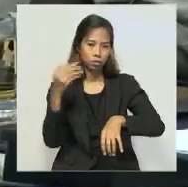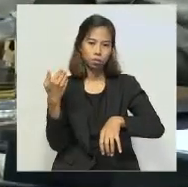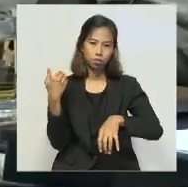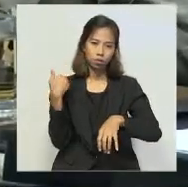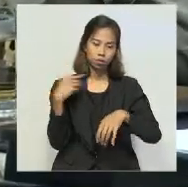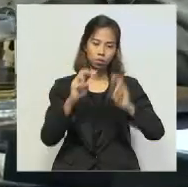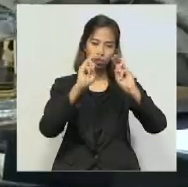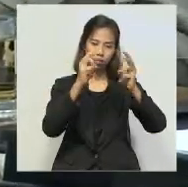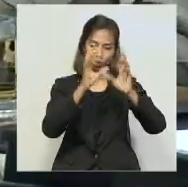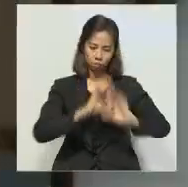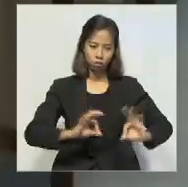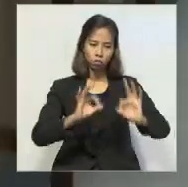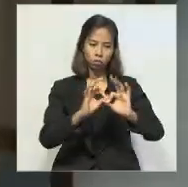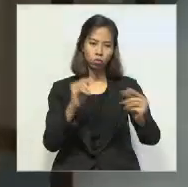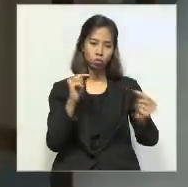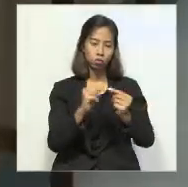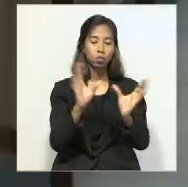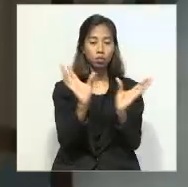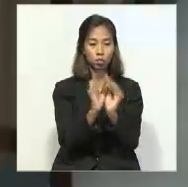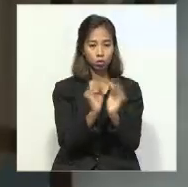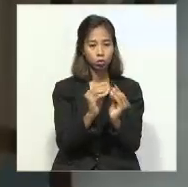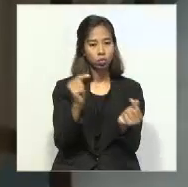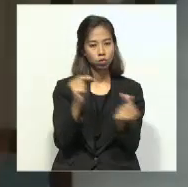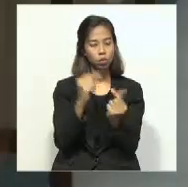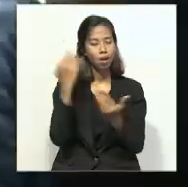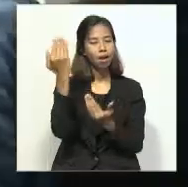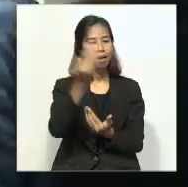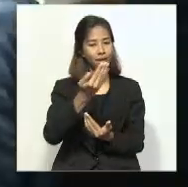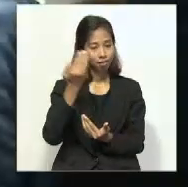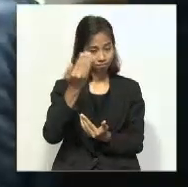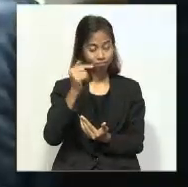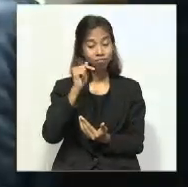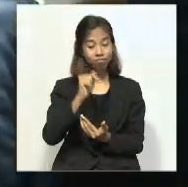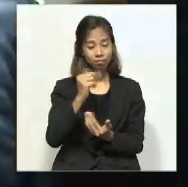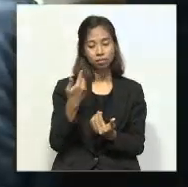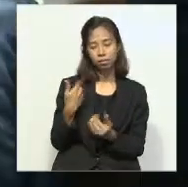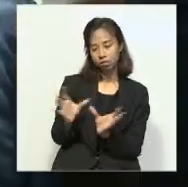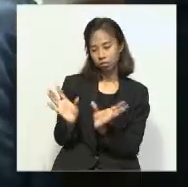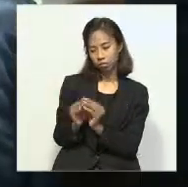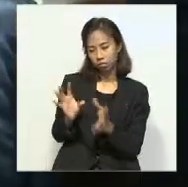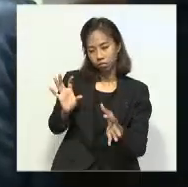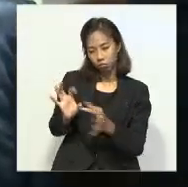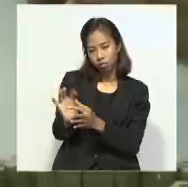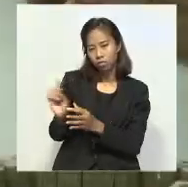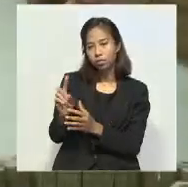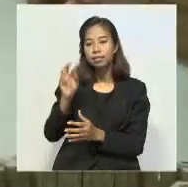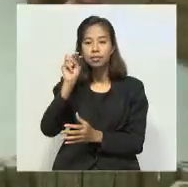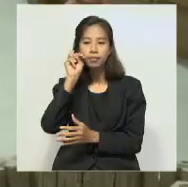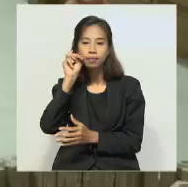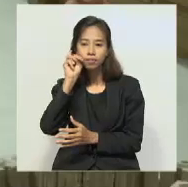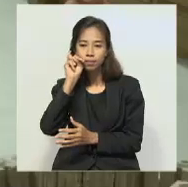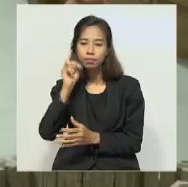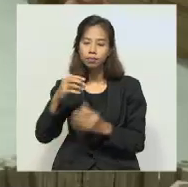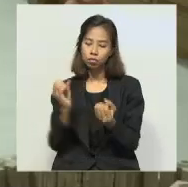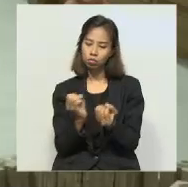โดยมีวรฐที่สำคัญน่จากจัประชมติดตามการัดการสราพ vardırแล้วนะครัก็ยติดตามเรื่องของสถานการน้ำ